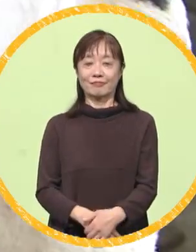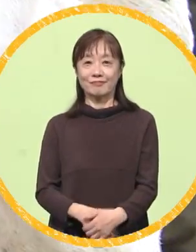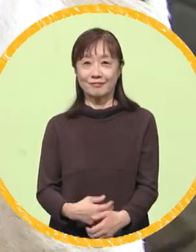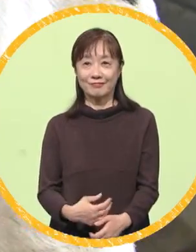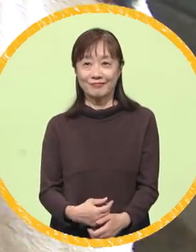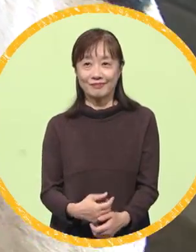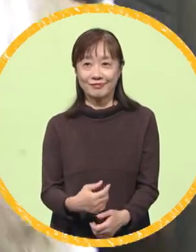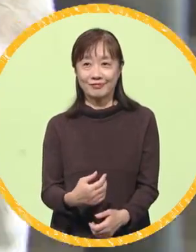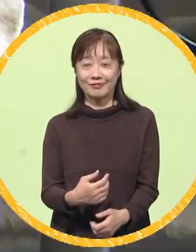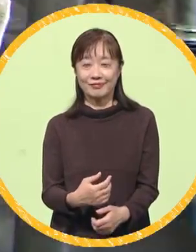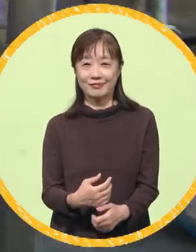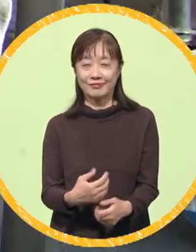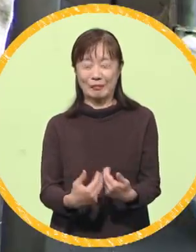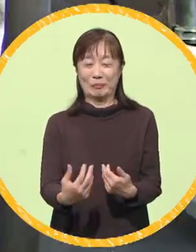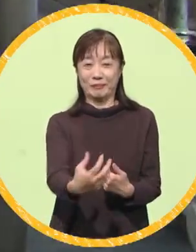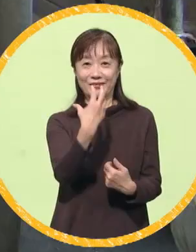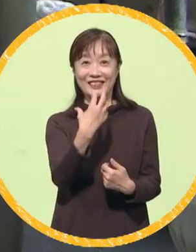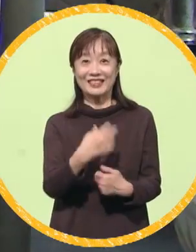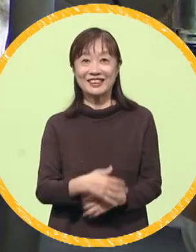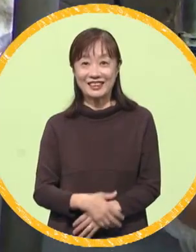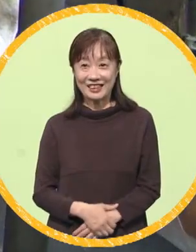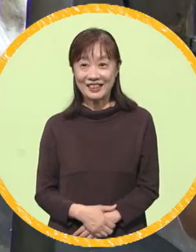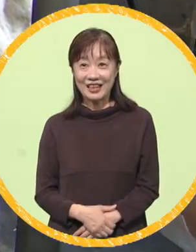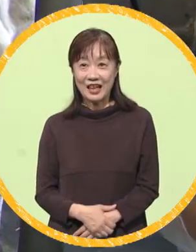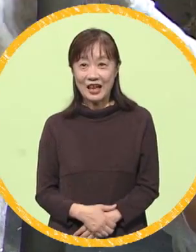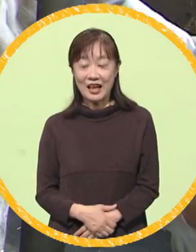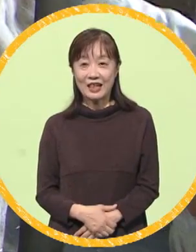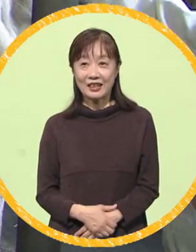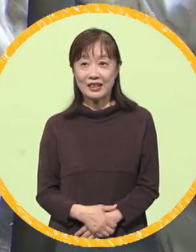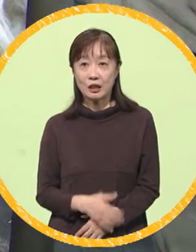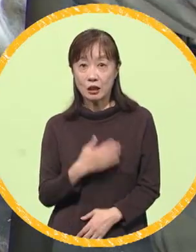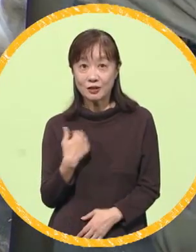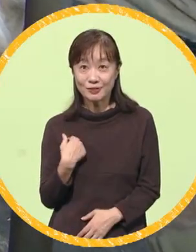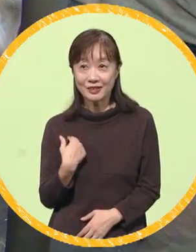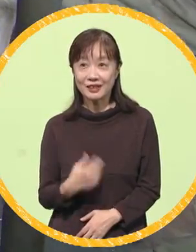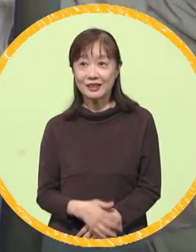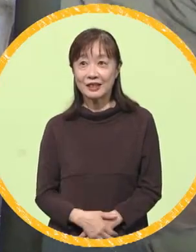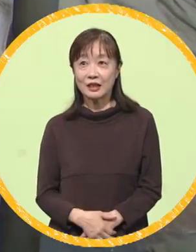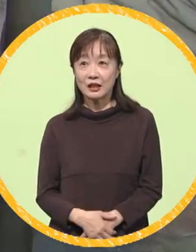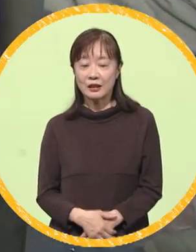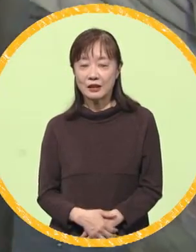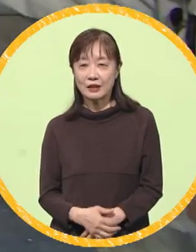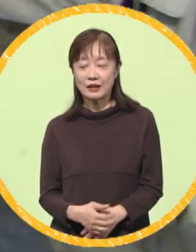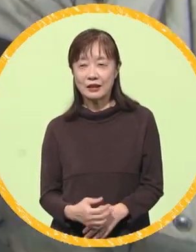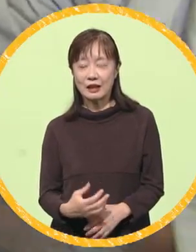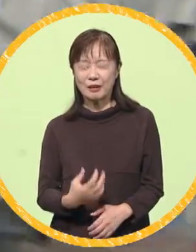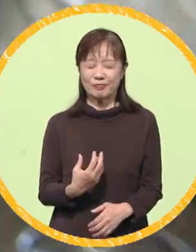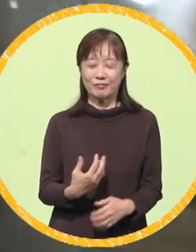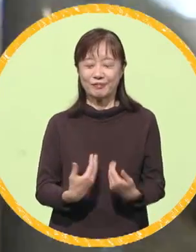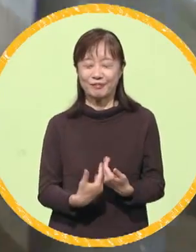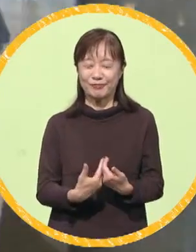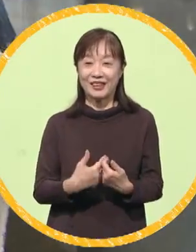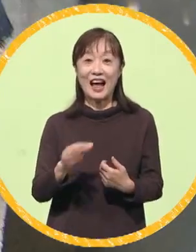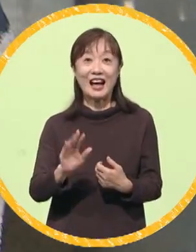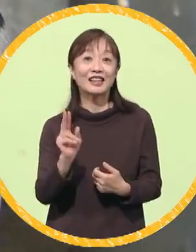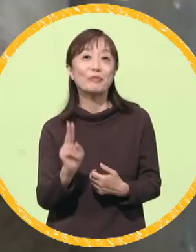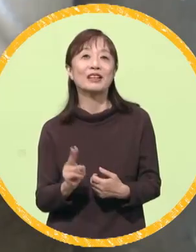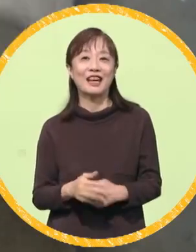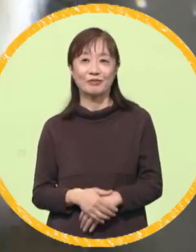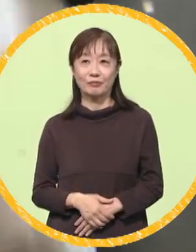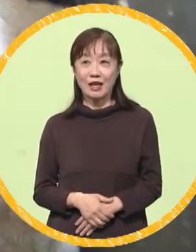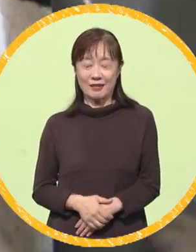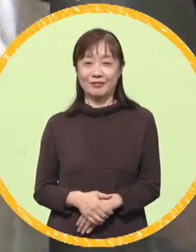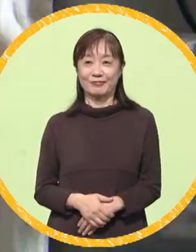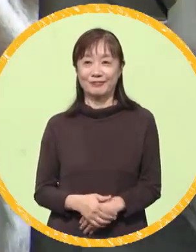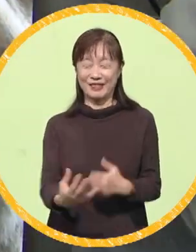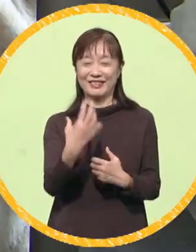はい。 あー待って、怒られた？大丈夫ですか？ ちょっとハエとかが気になっちゃってる。 そうなんだ、ごめんね。知